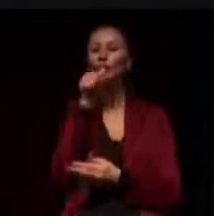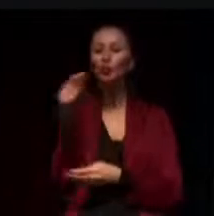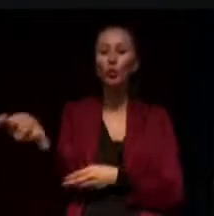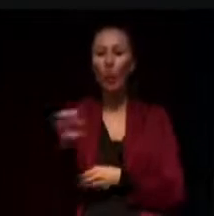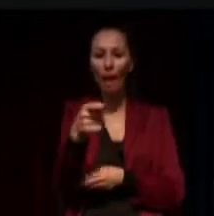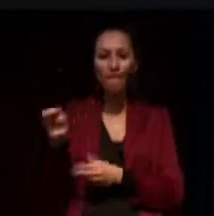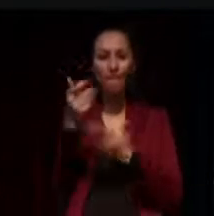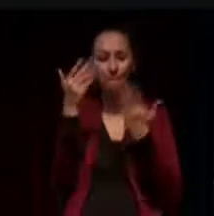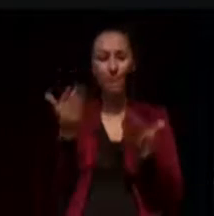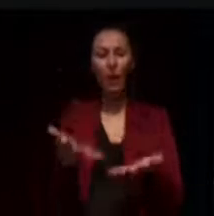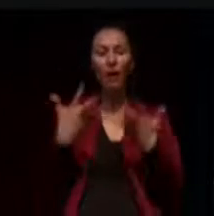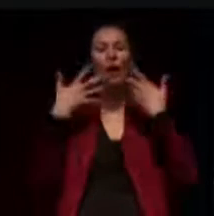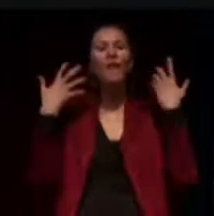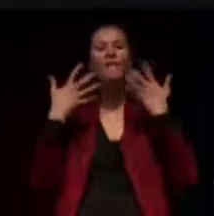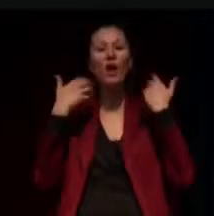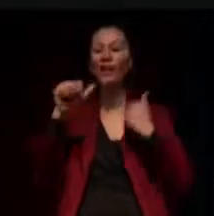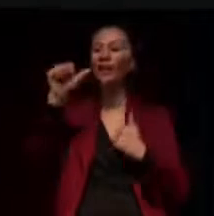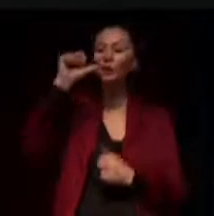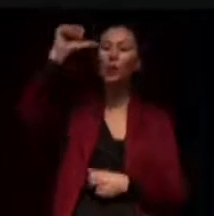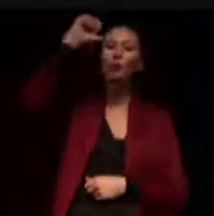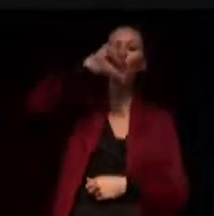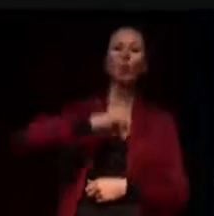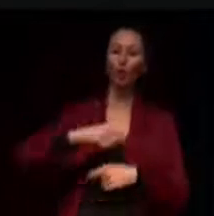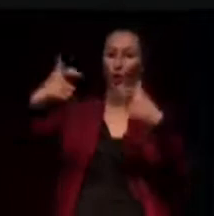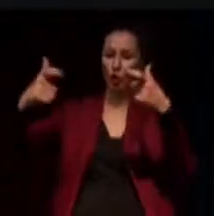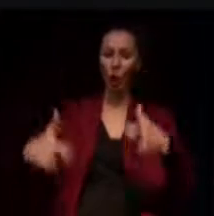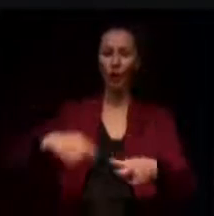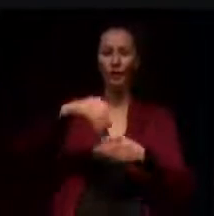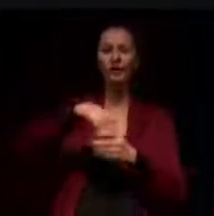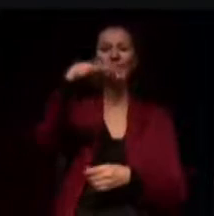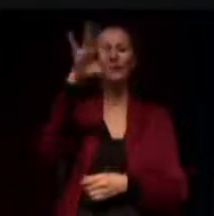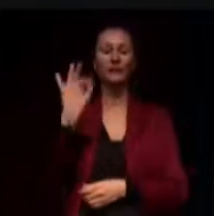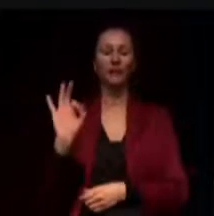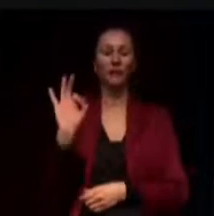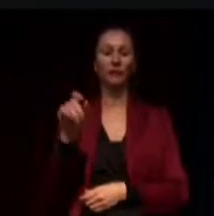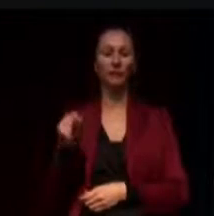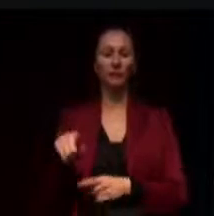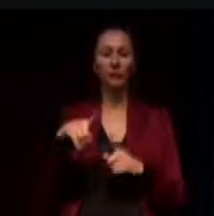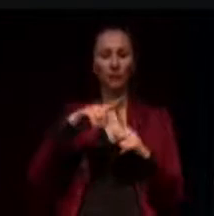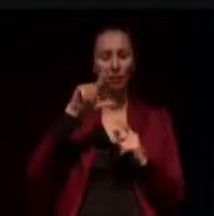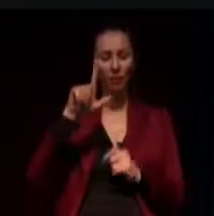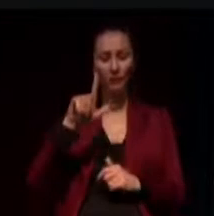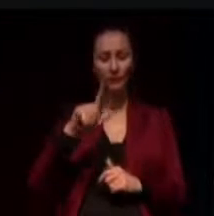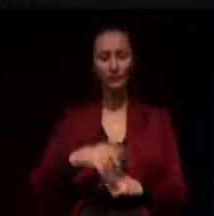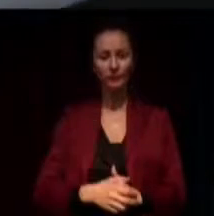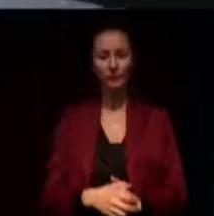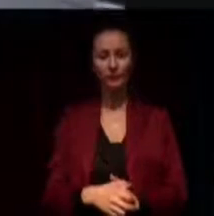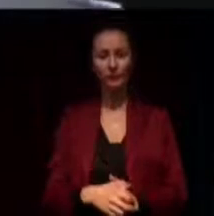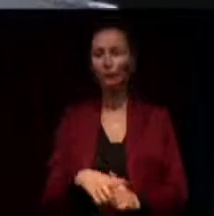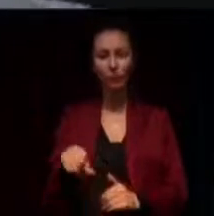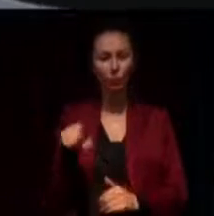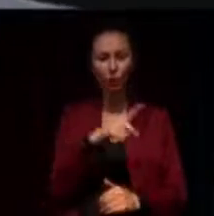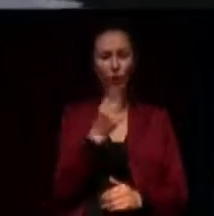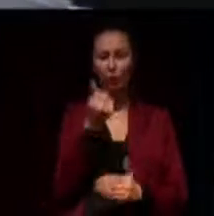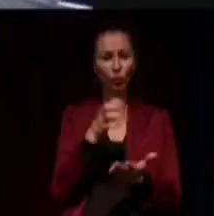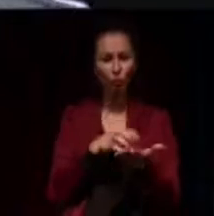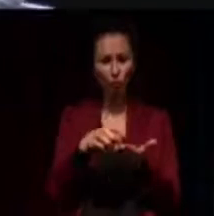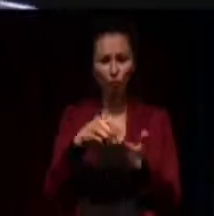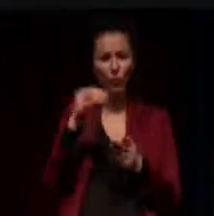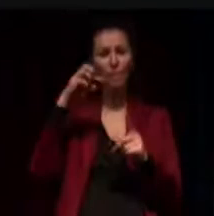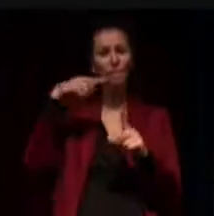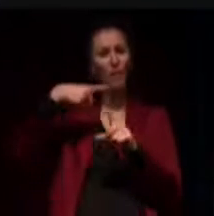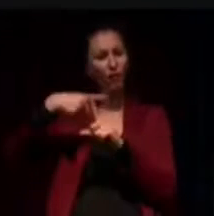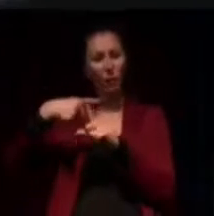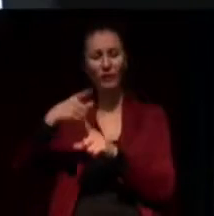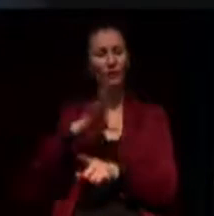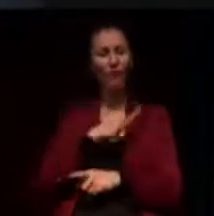sulama ve hayvan içme suyu göletleri için 0 lira arkadaşlar. Bu bütçe tasarısında ve